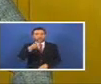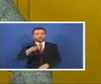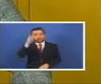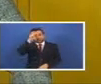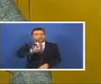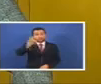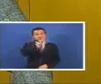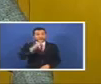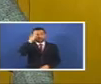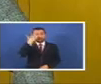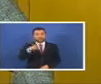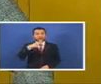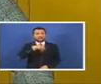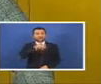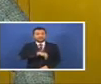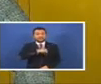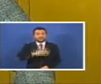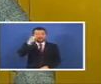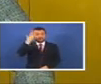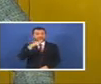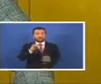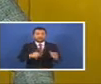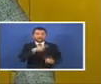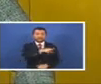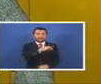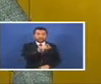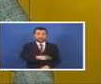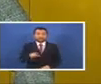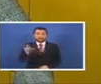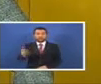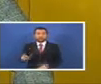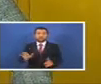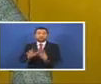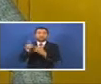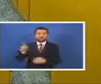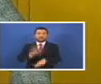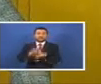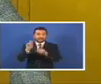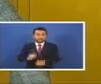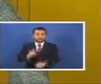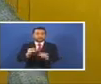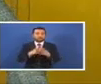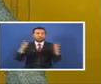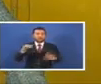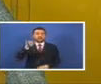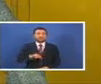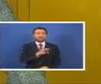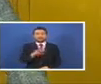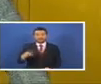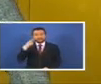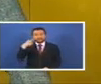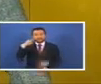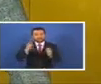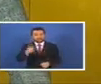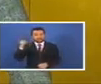onuru yok, izzet ve haysiyetten yoksunmuş gibi Kürt muhafazakarına yapılmış en büyük haksızlıkları